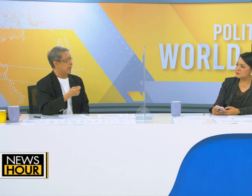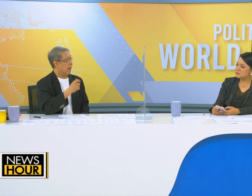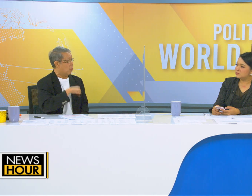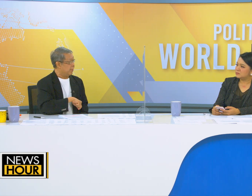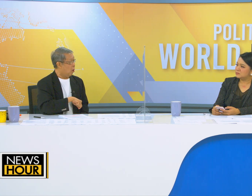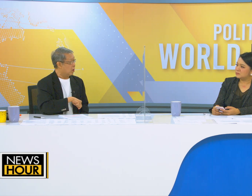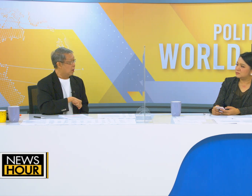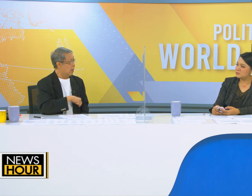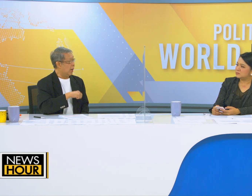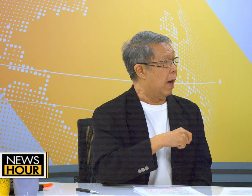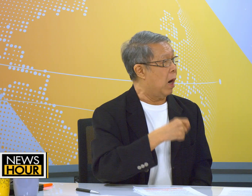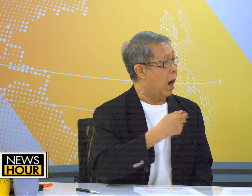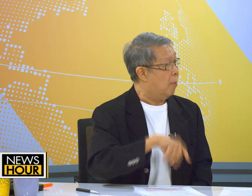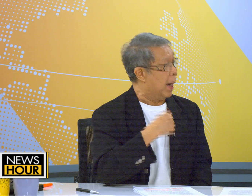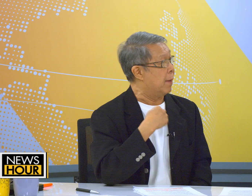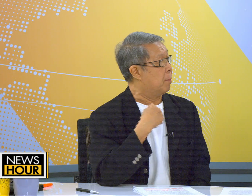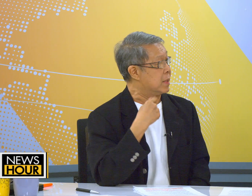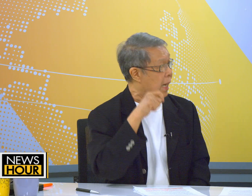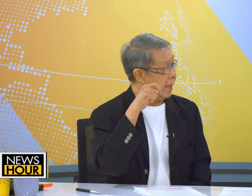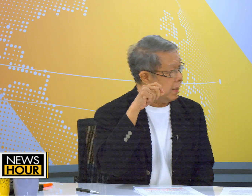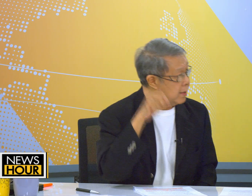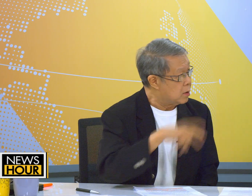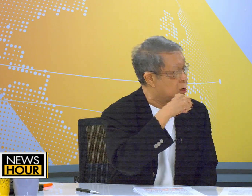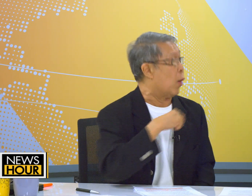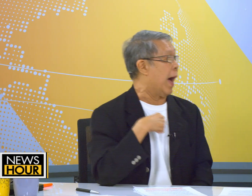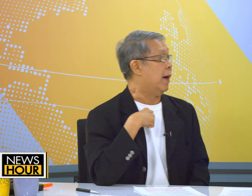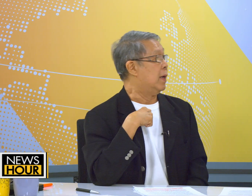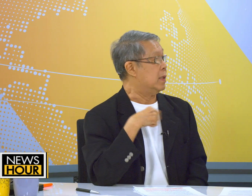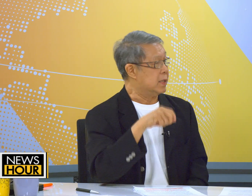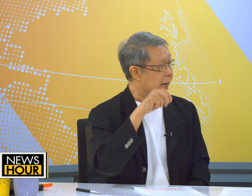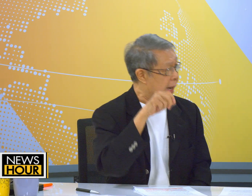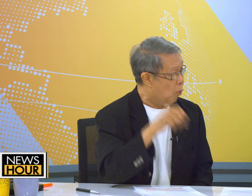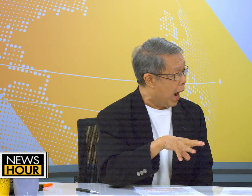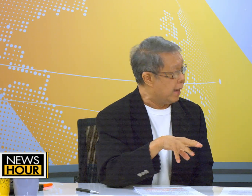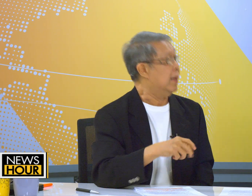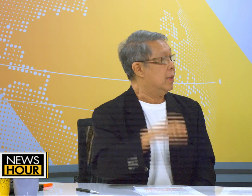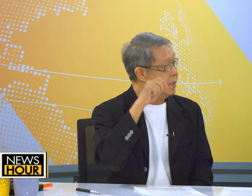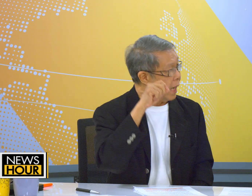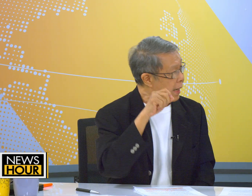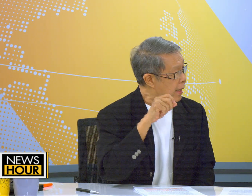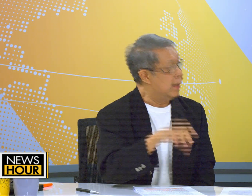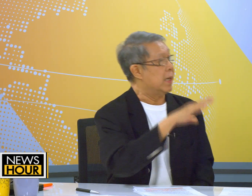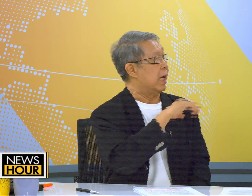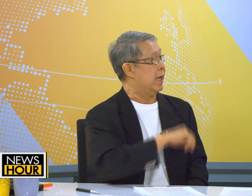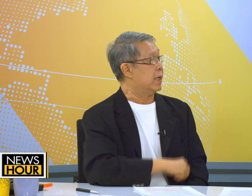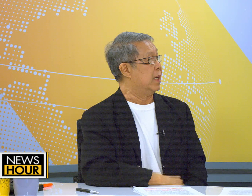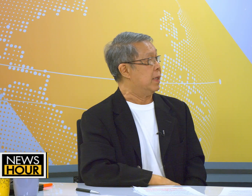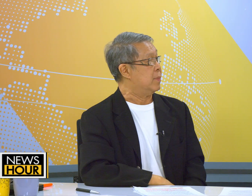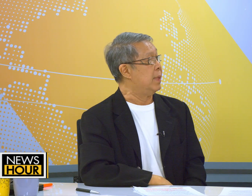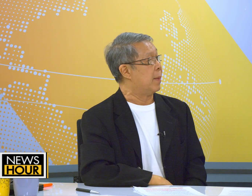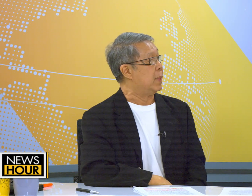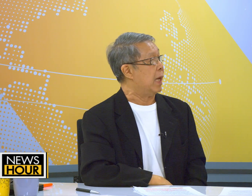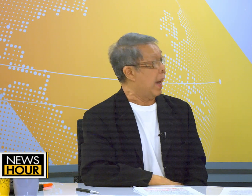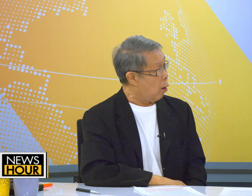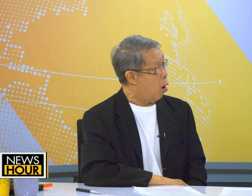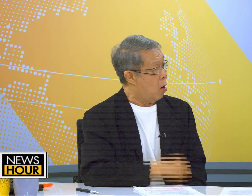ที่มัไมใช่การบริโภคแล้วเอามาใส่ในสุลาหรอใ่ในวายหรอใ่ในเครื่องลื